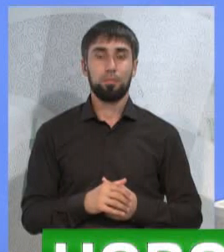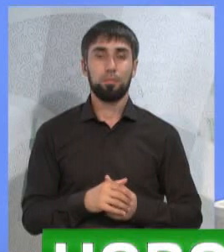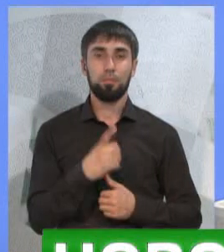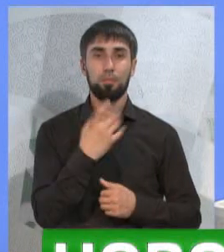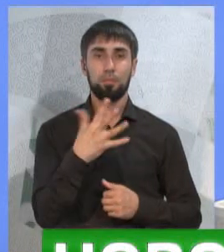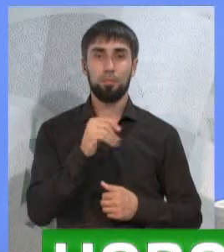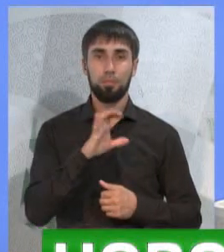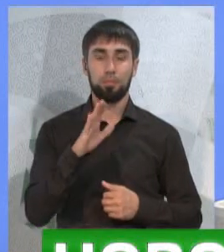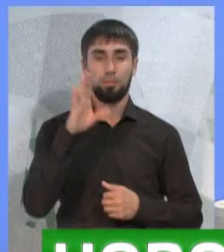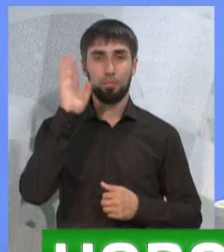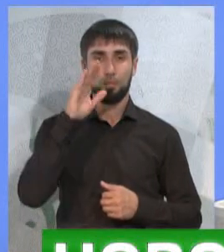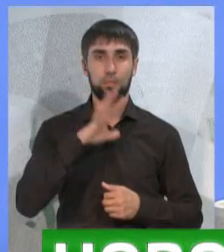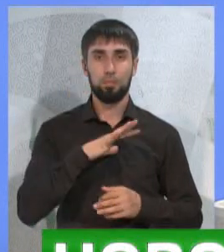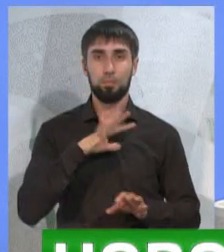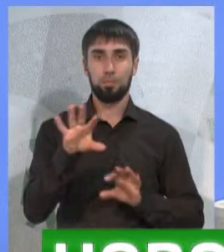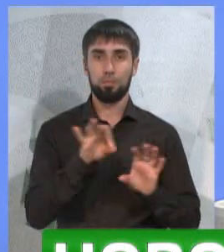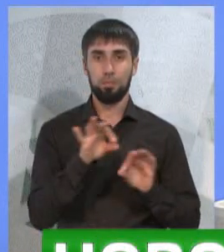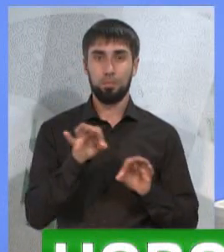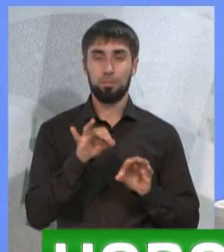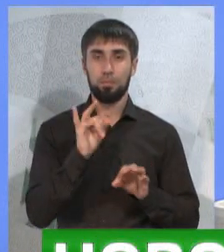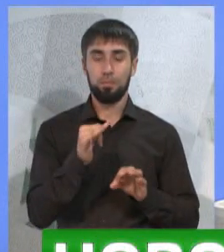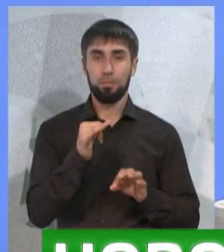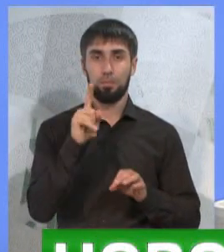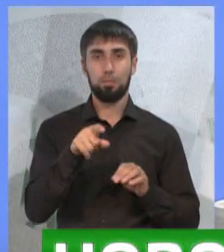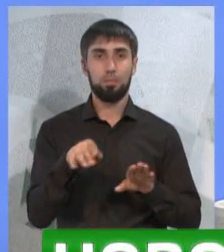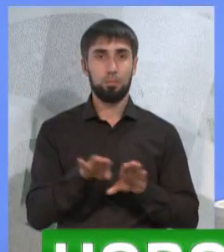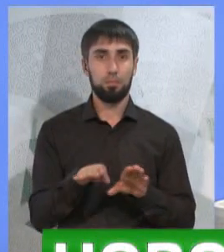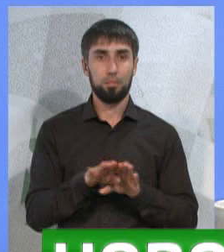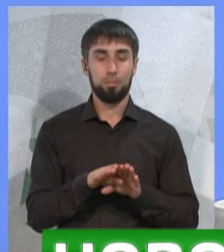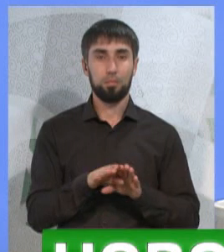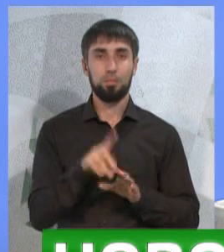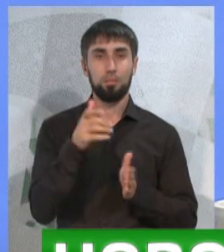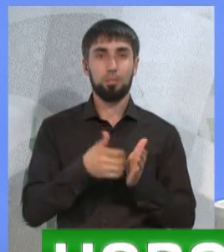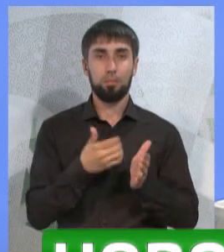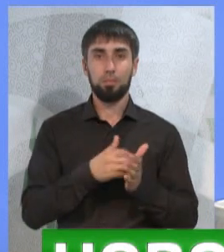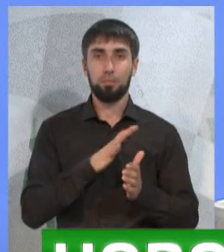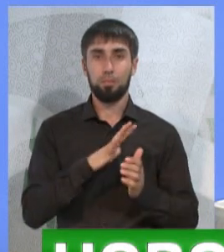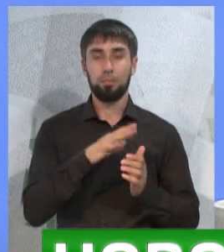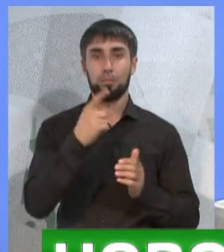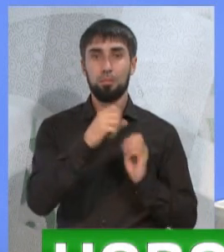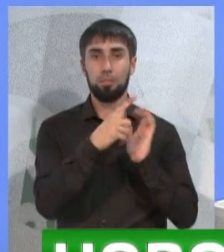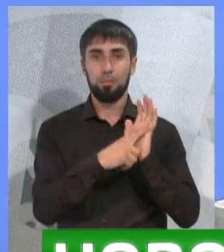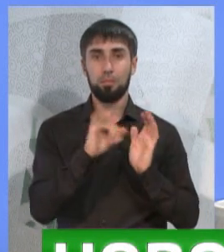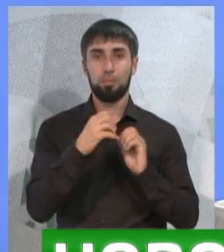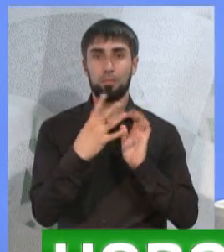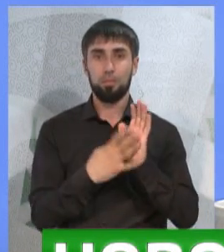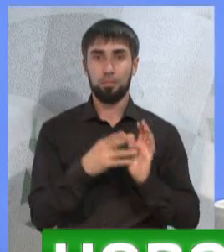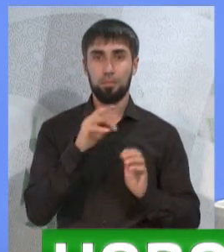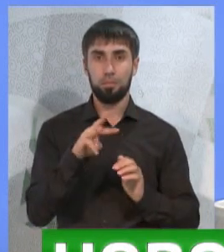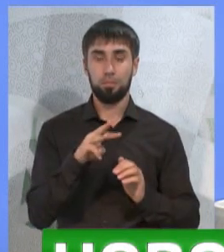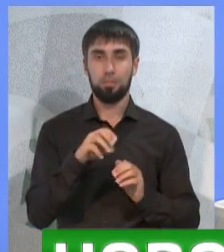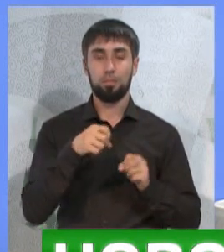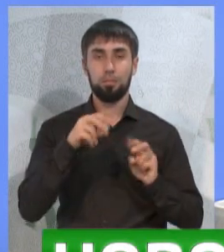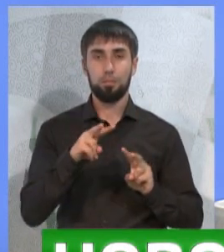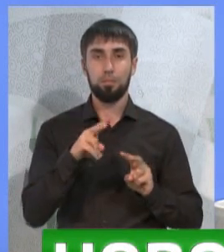В 105-м массиве вода идет выборочно и с перебоями. Дефицит, в частности, на себе испытывают жители 17 и 19 домов.